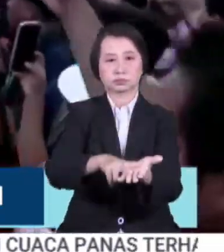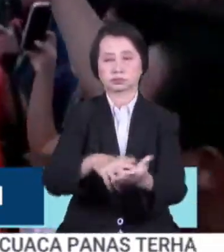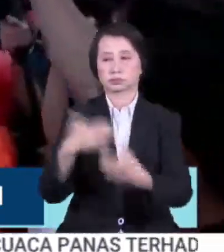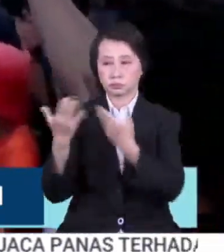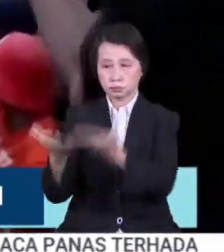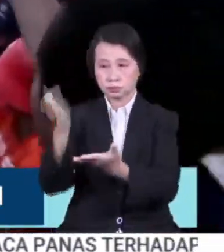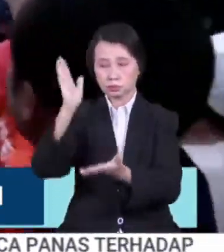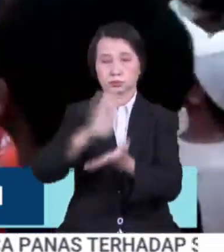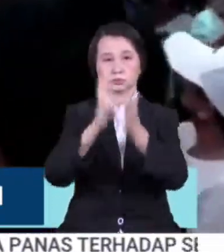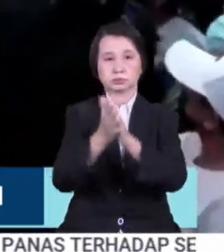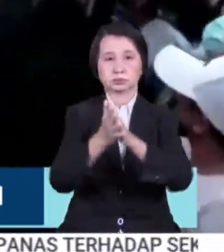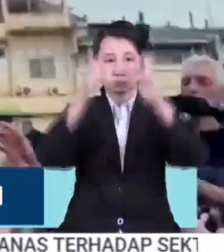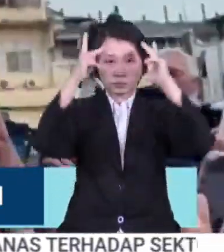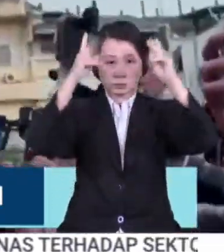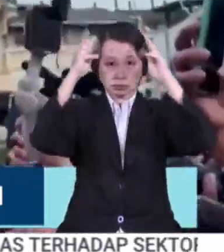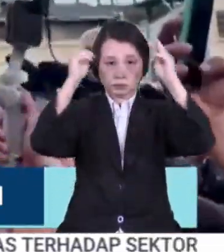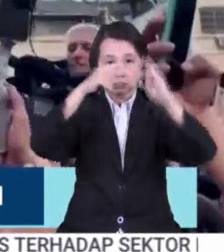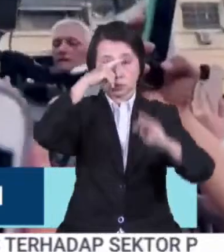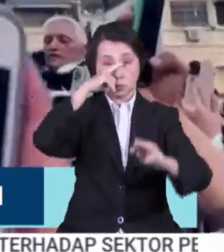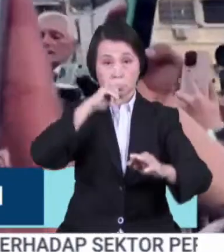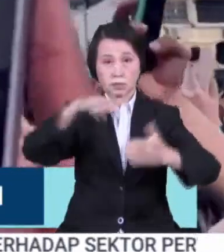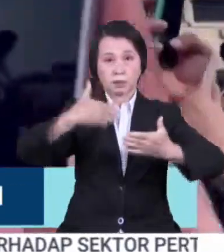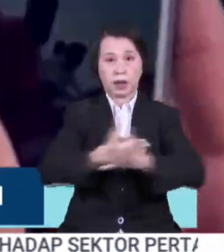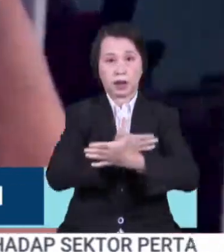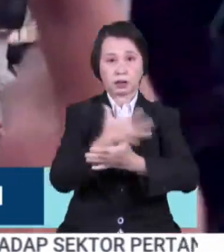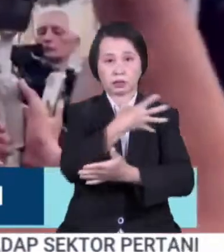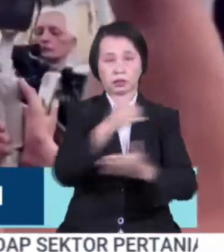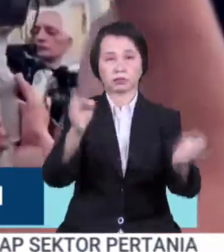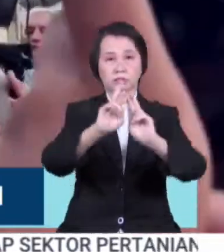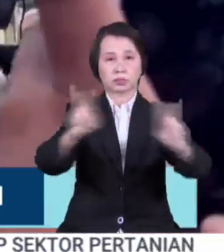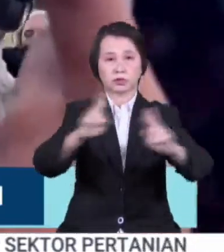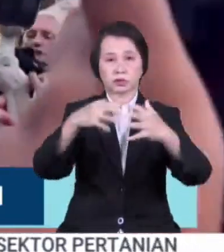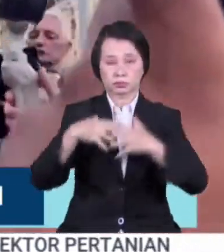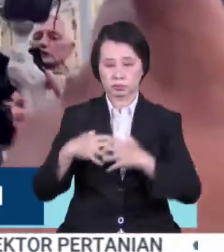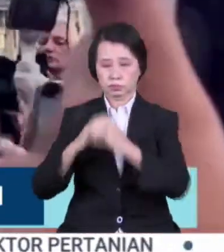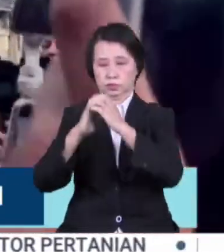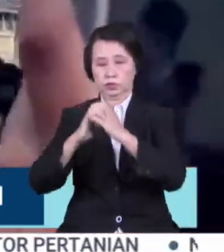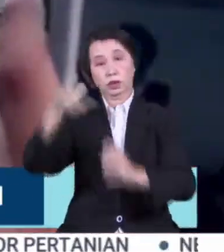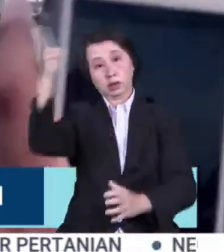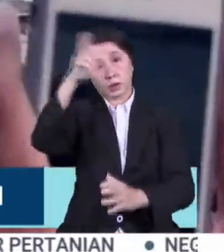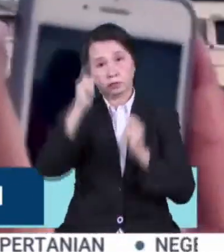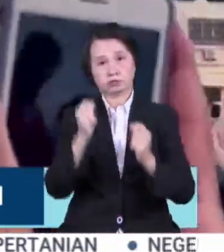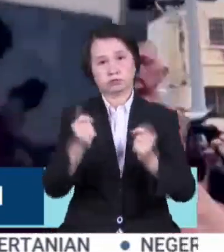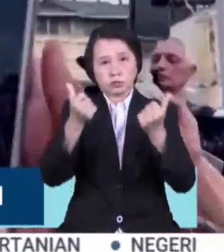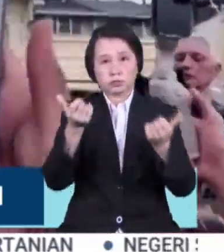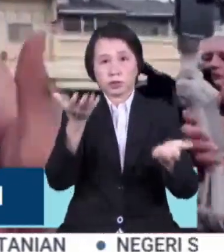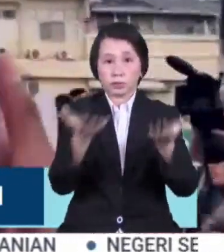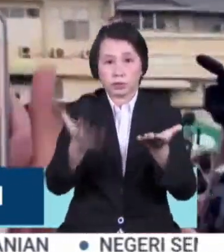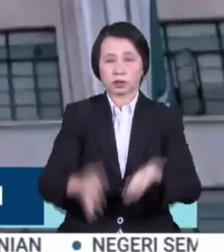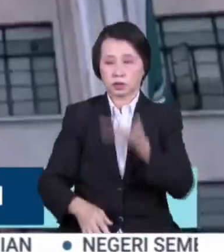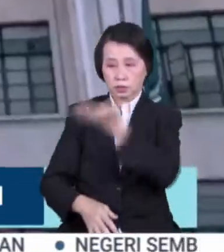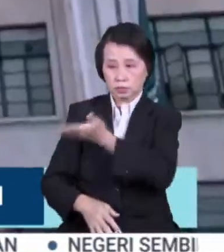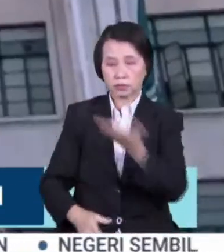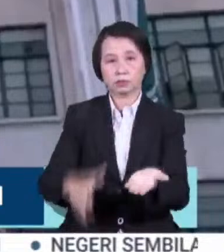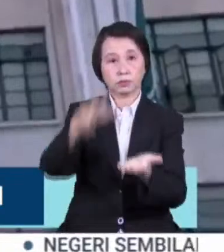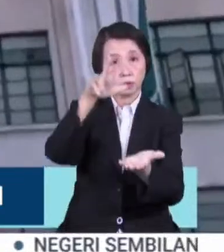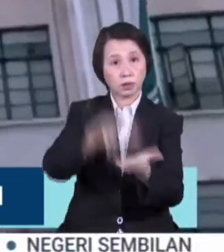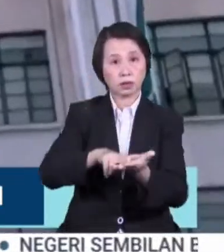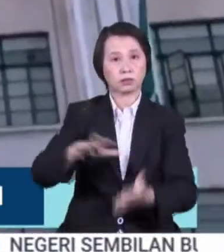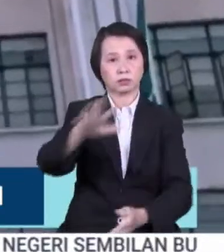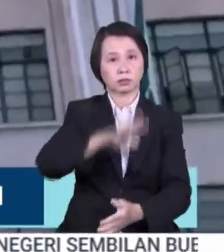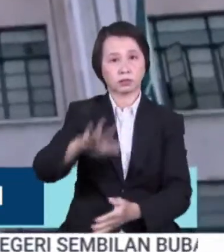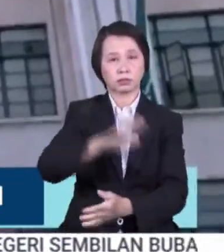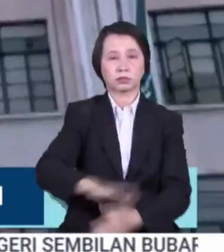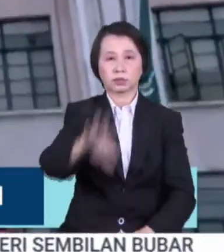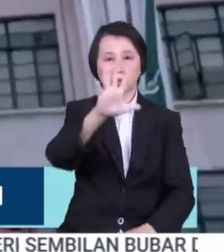beliau akan menjadi Perdana Menteri Thailand yang baru dan bersedia membentuk kerajaan secepat mungkin. Beliau mengesahkan